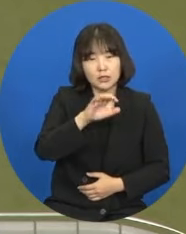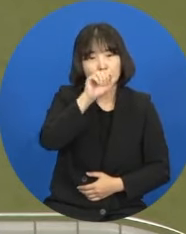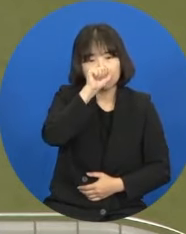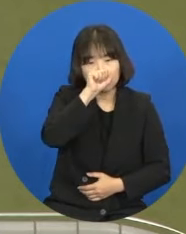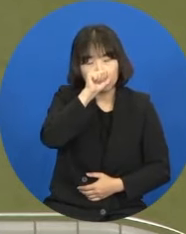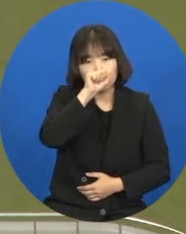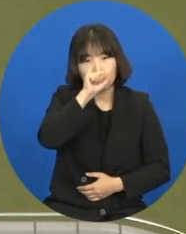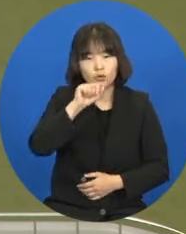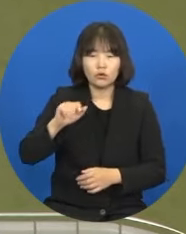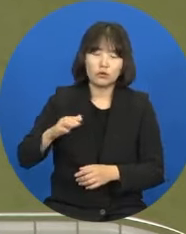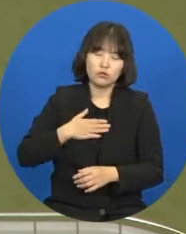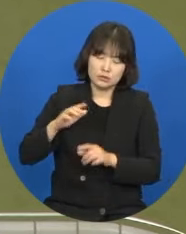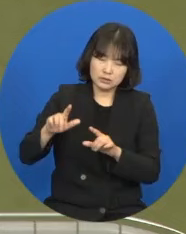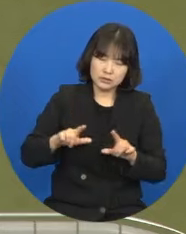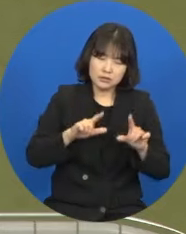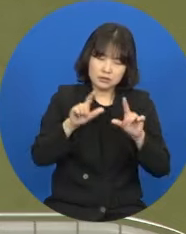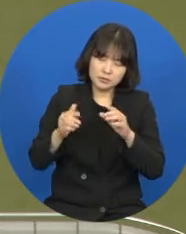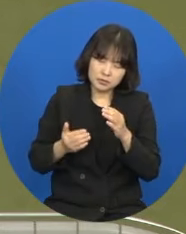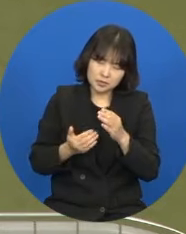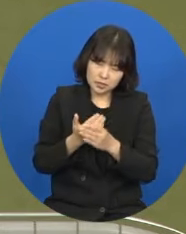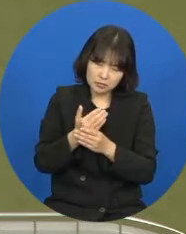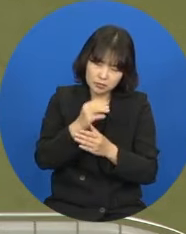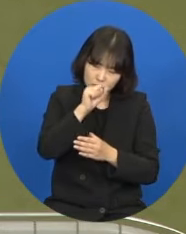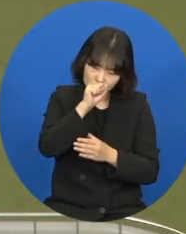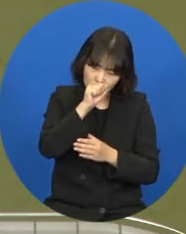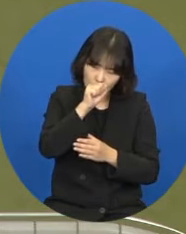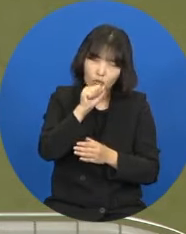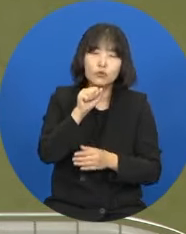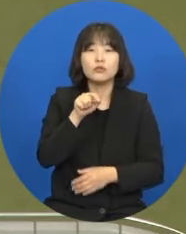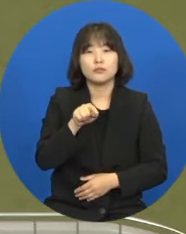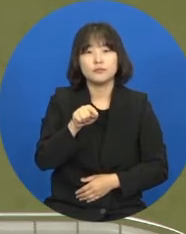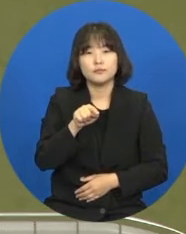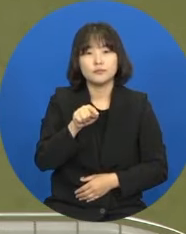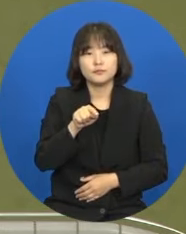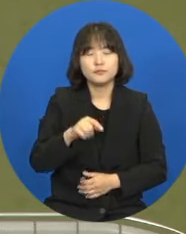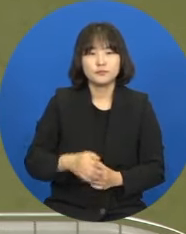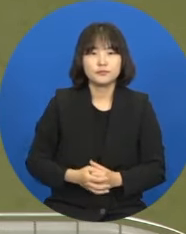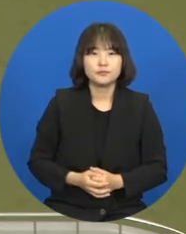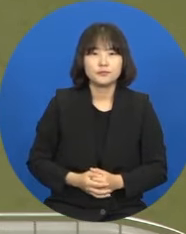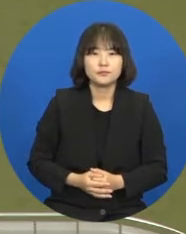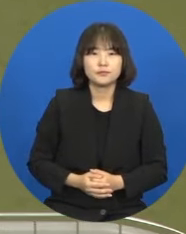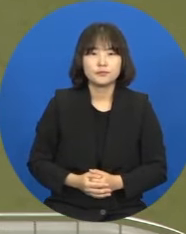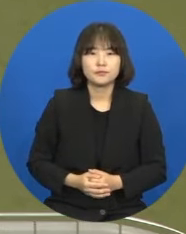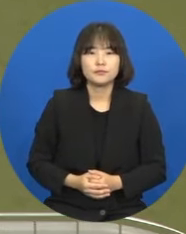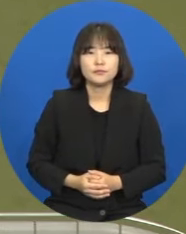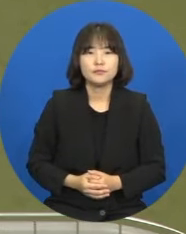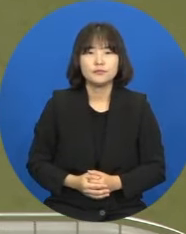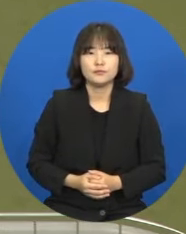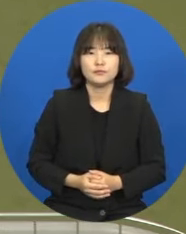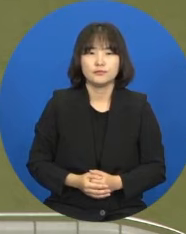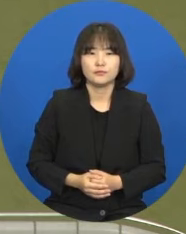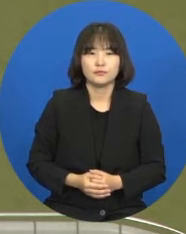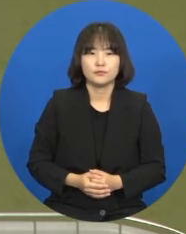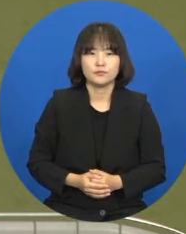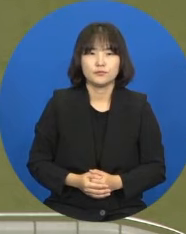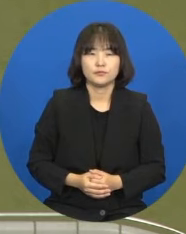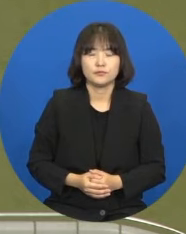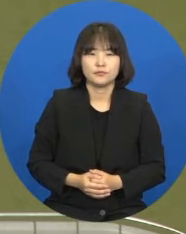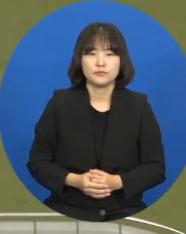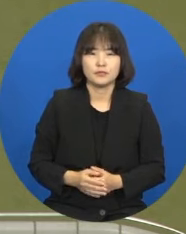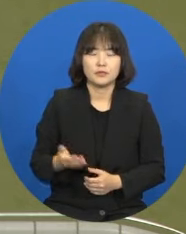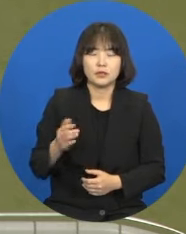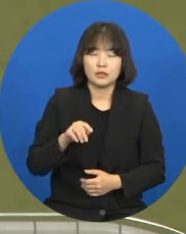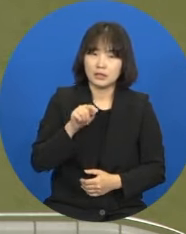삶이 일어났으면 하는 그런 좋은 것들인데 이런 좋은 것들에게는 늘 아이 악한